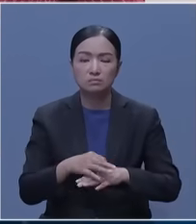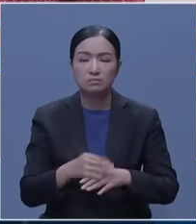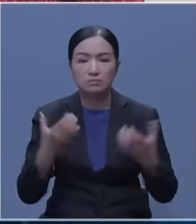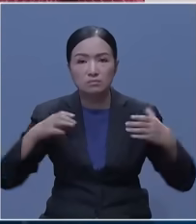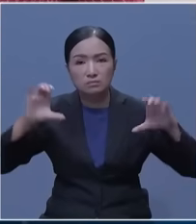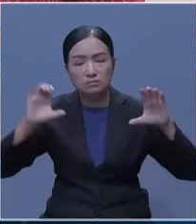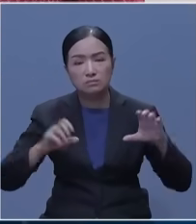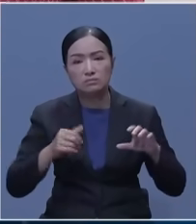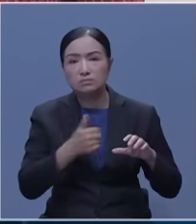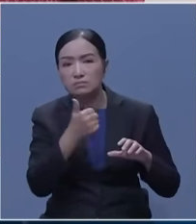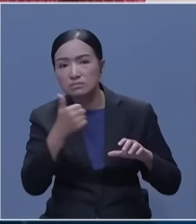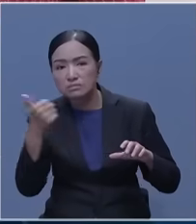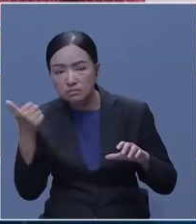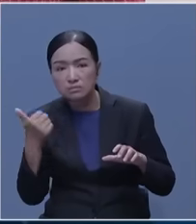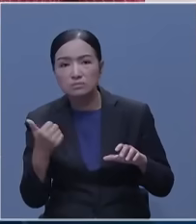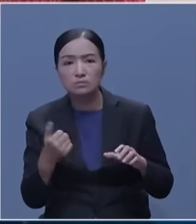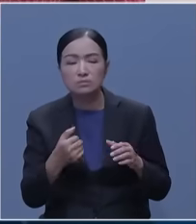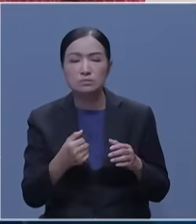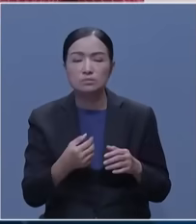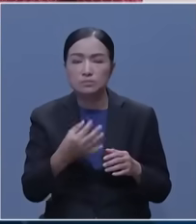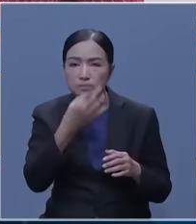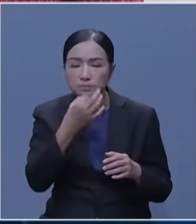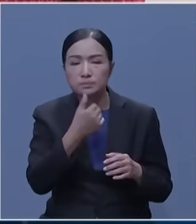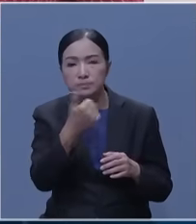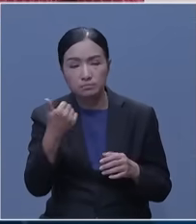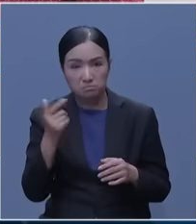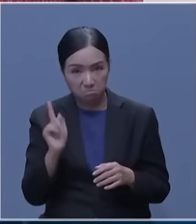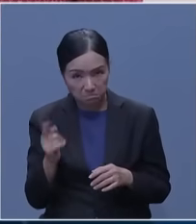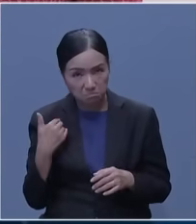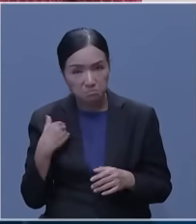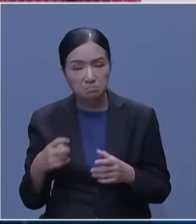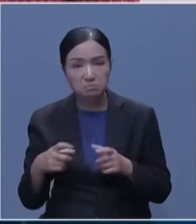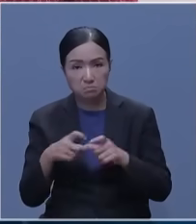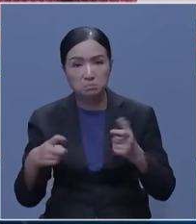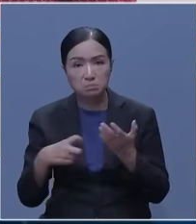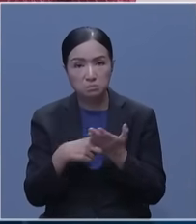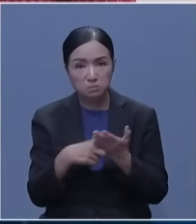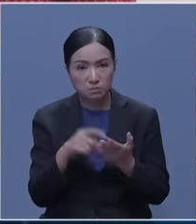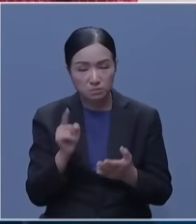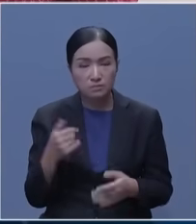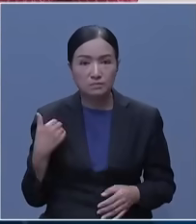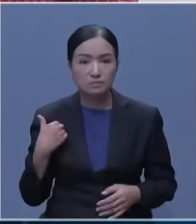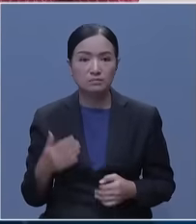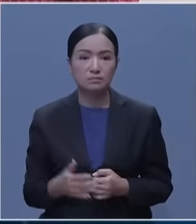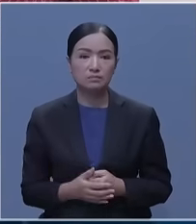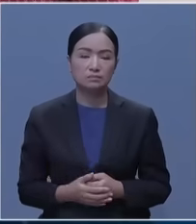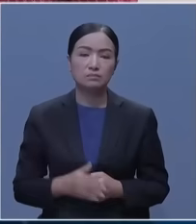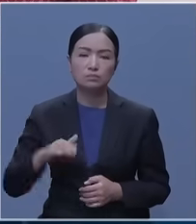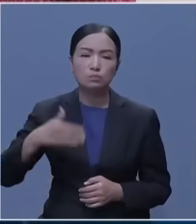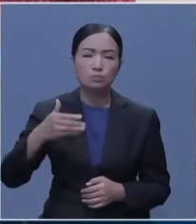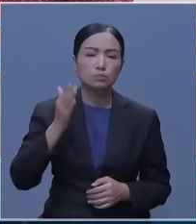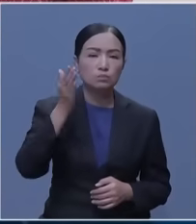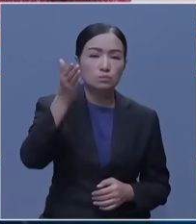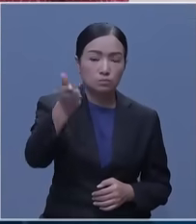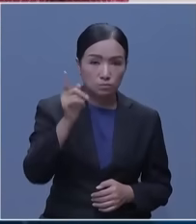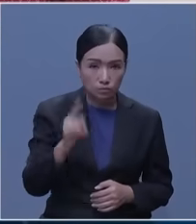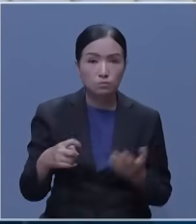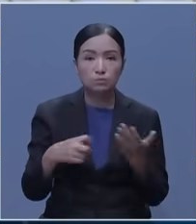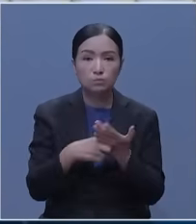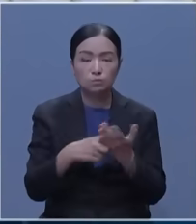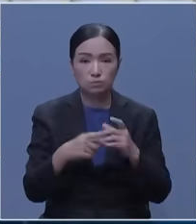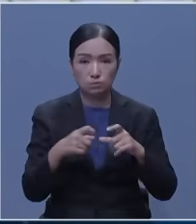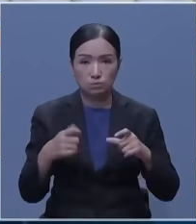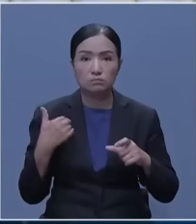ฮะการแต่งตั้งโยกย้ายตำรวจนะครับอื่นๆและอาจจะต้องมีต่อไปในอนาคตจะต้องมีตั๋ว